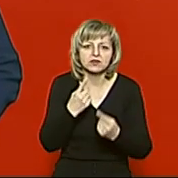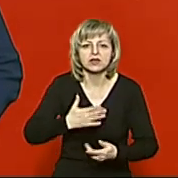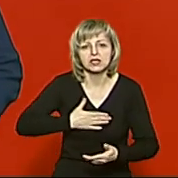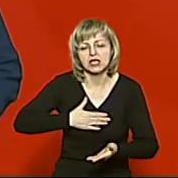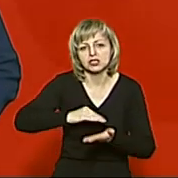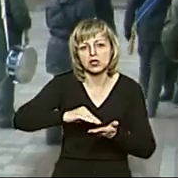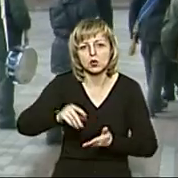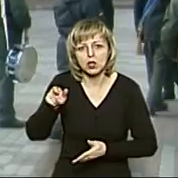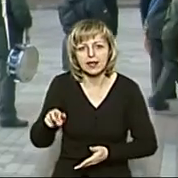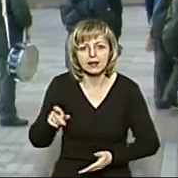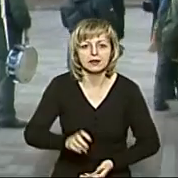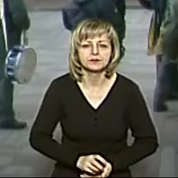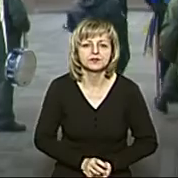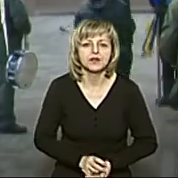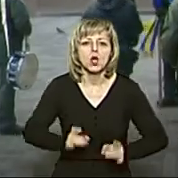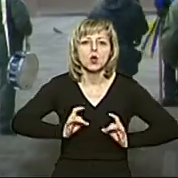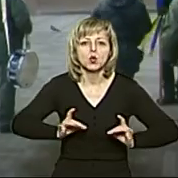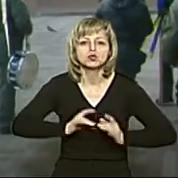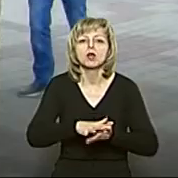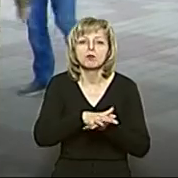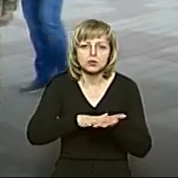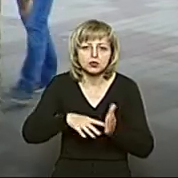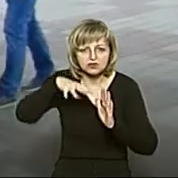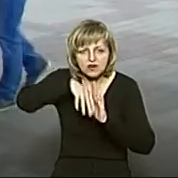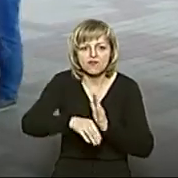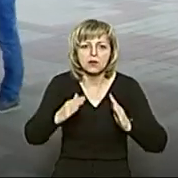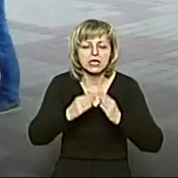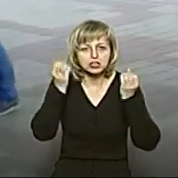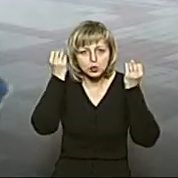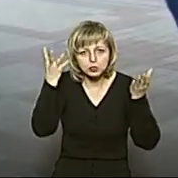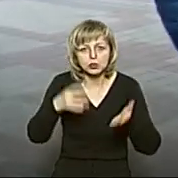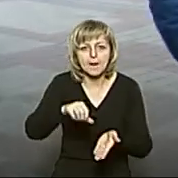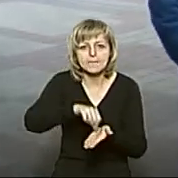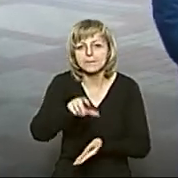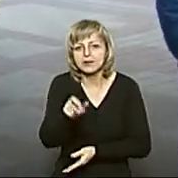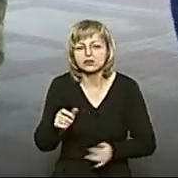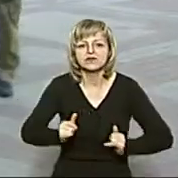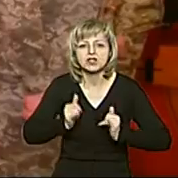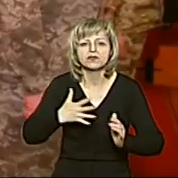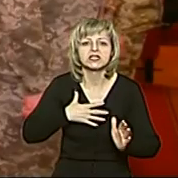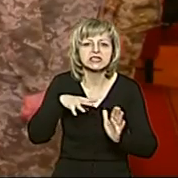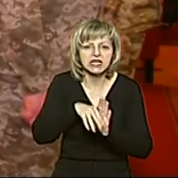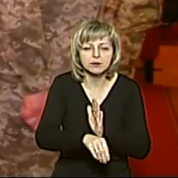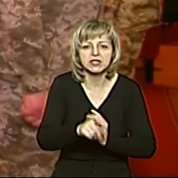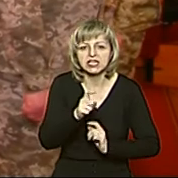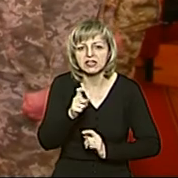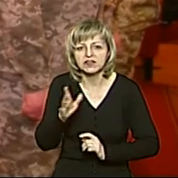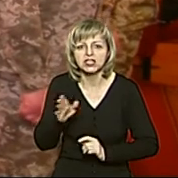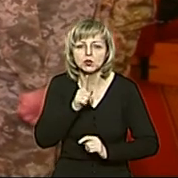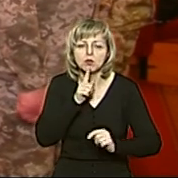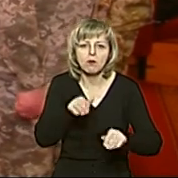Анна Глущук. Урочистості продовжились в Палаці культури. Присутні вшанували загиблих хвилиною мовчання.